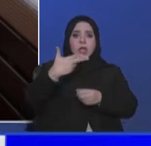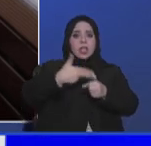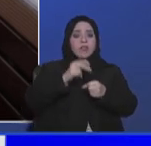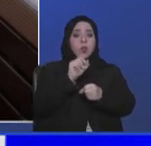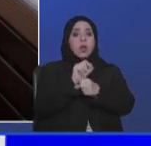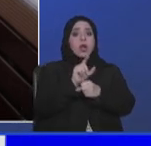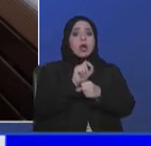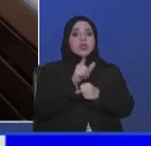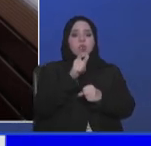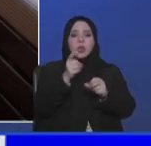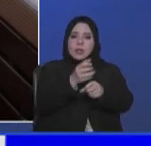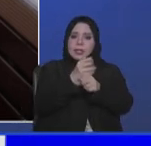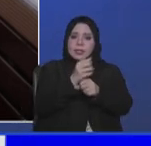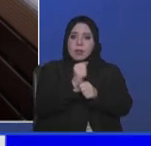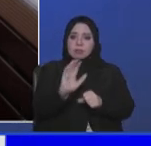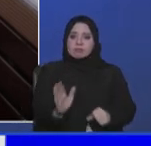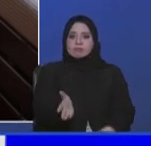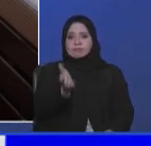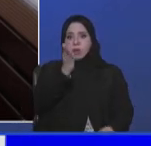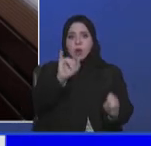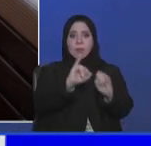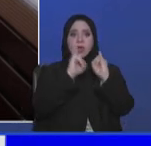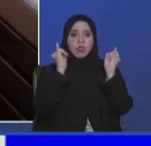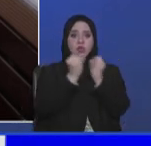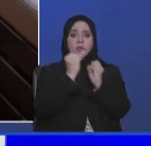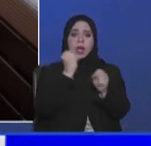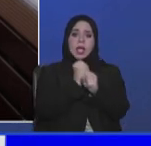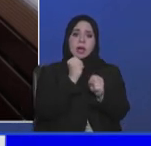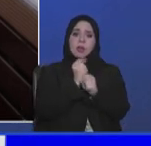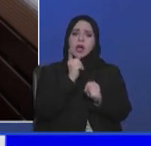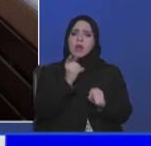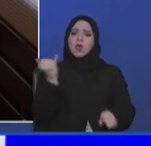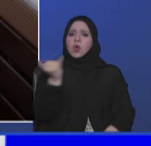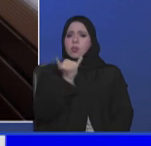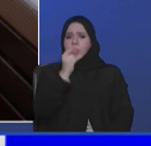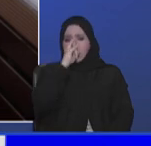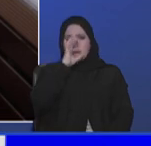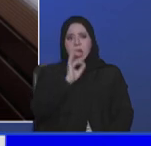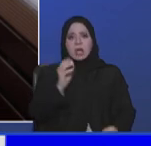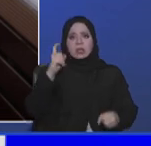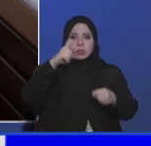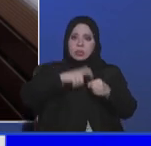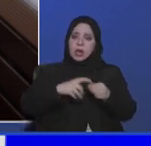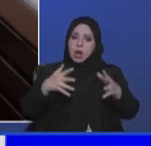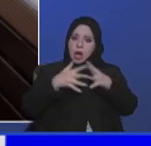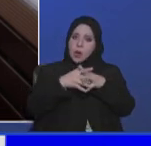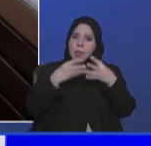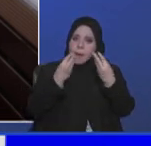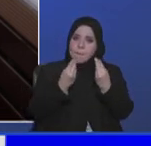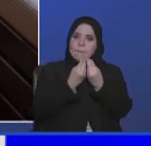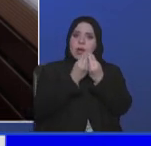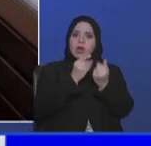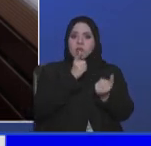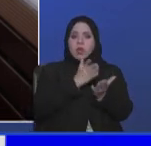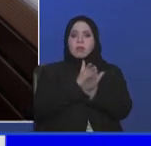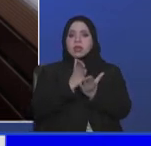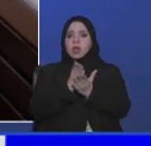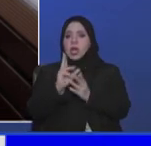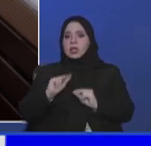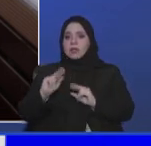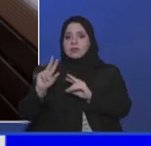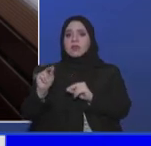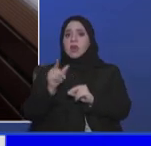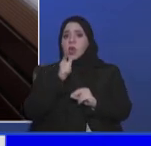النفط والغاز وحرصها على الارتقاء بمنظومه العمل في القطاع مؤكدا على اهميه التعاون من الجانبين في المجالات ذات العلاقه